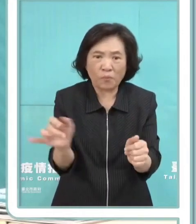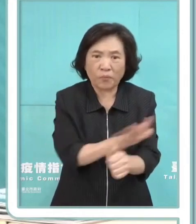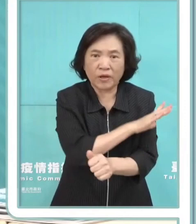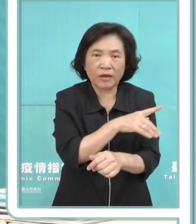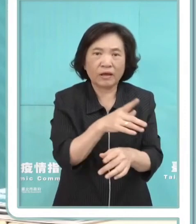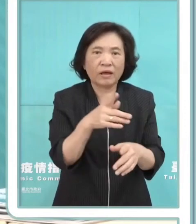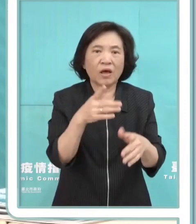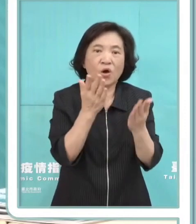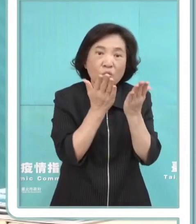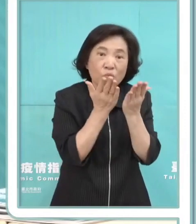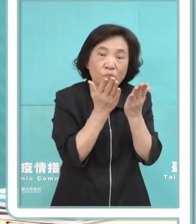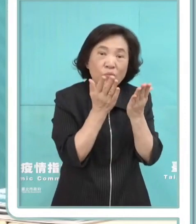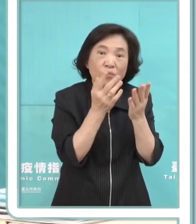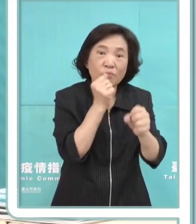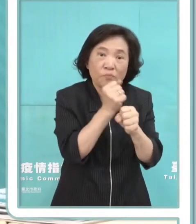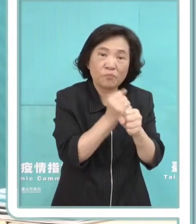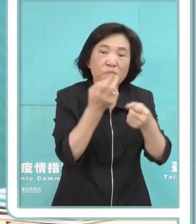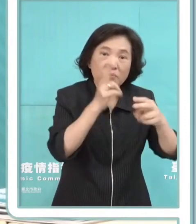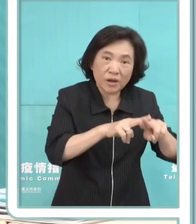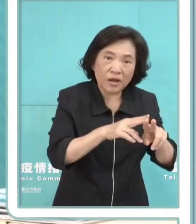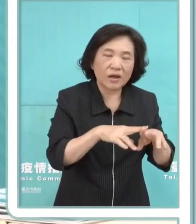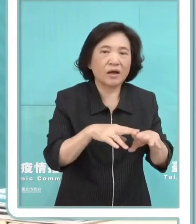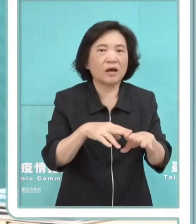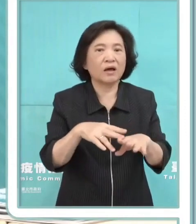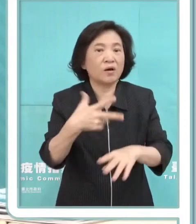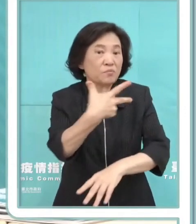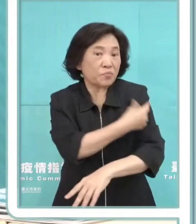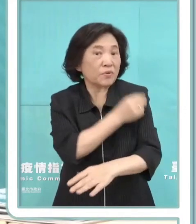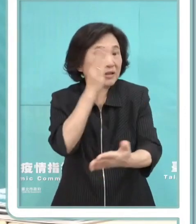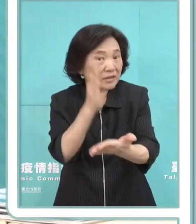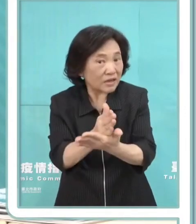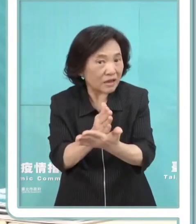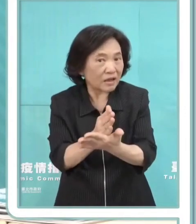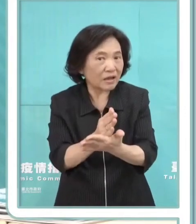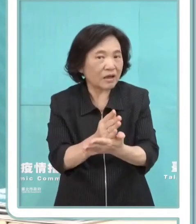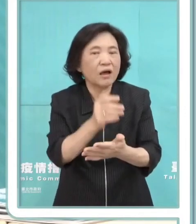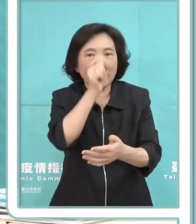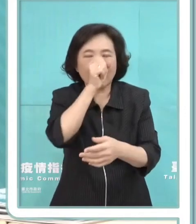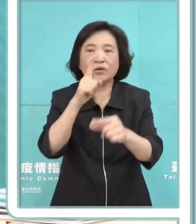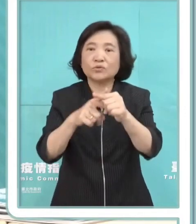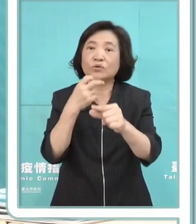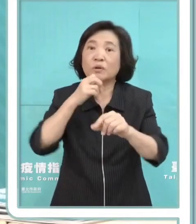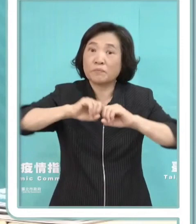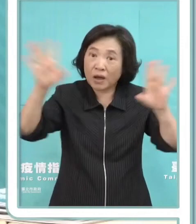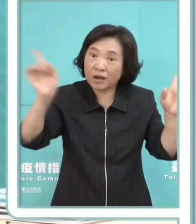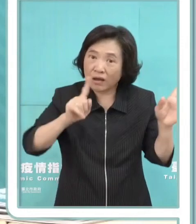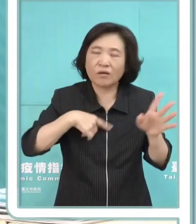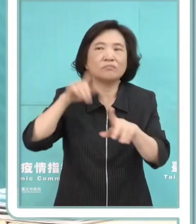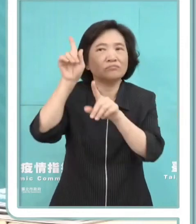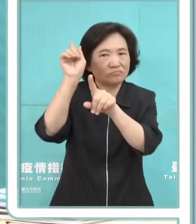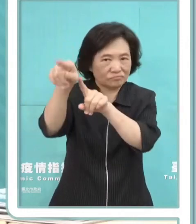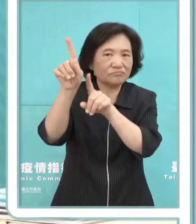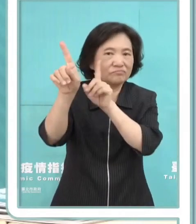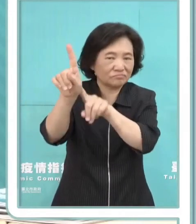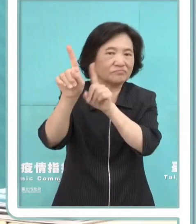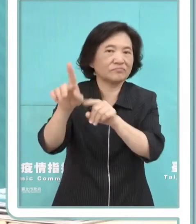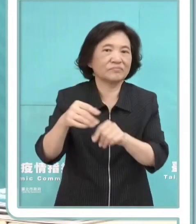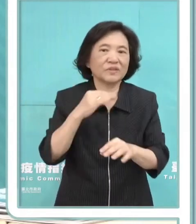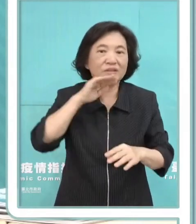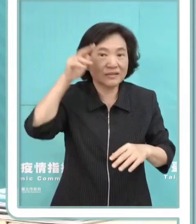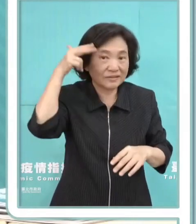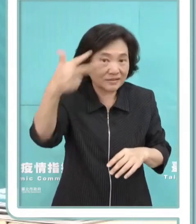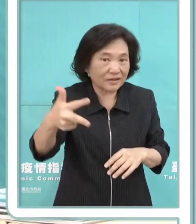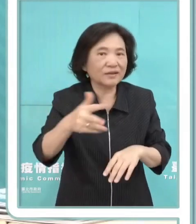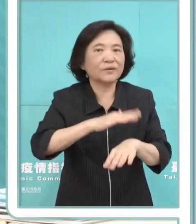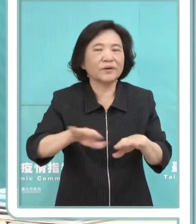而停班而停止接种的话，就按照中央的规定，在下一个阶段，那